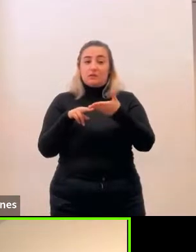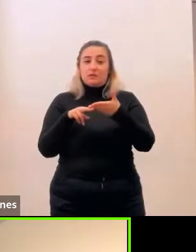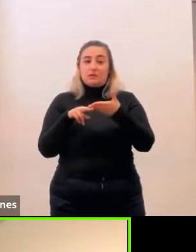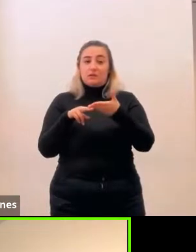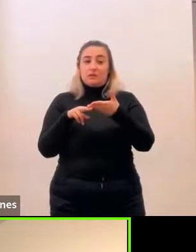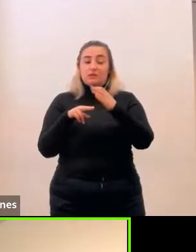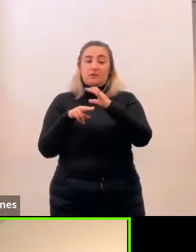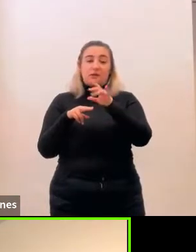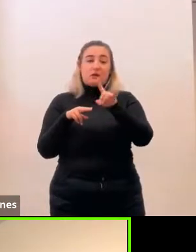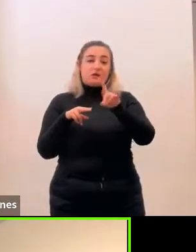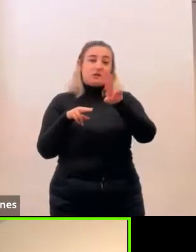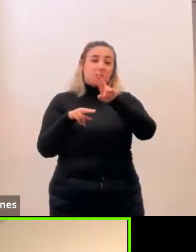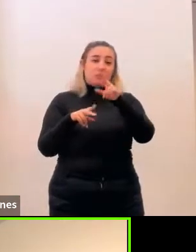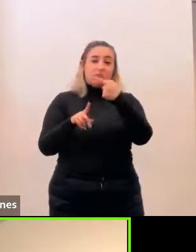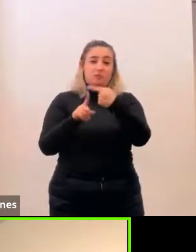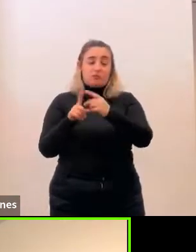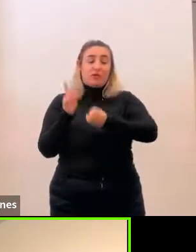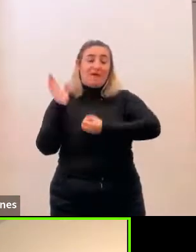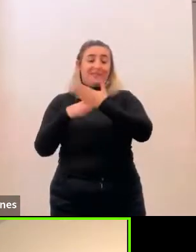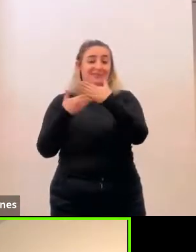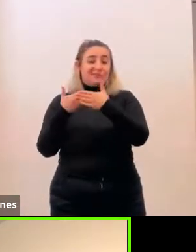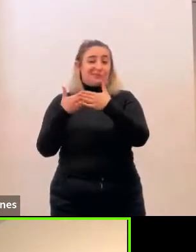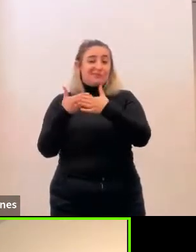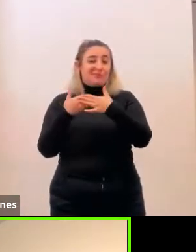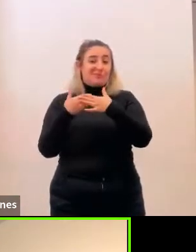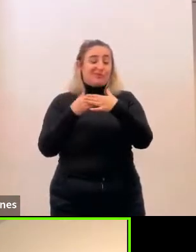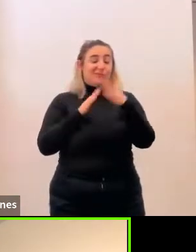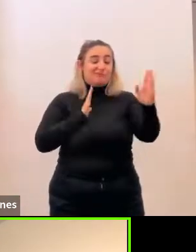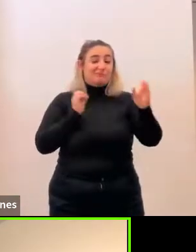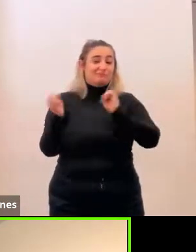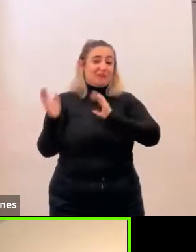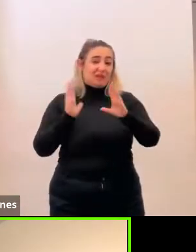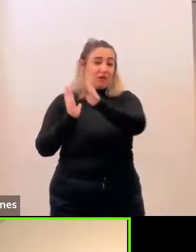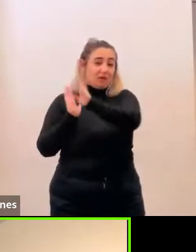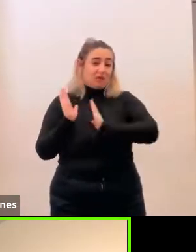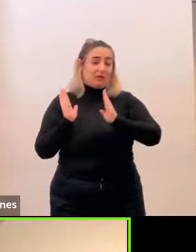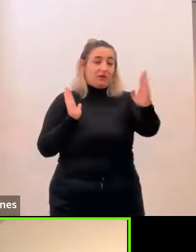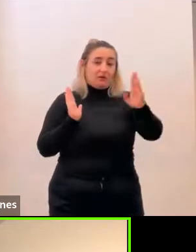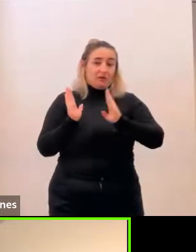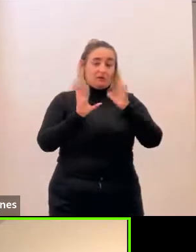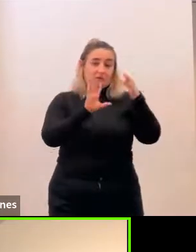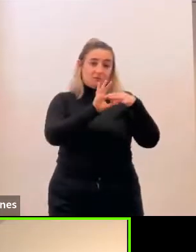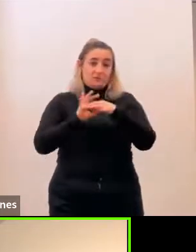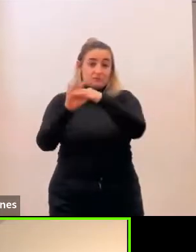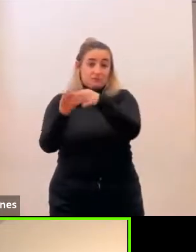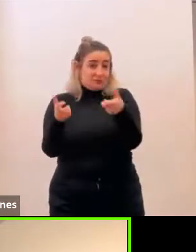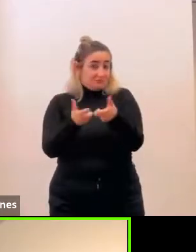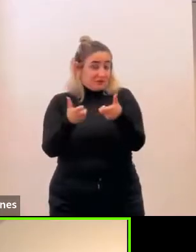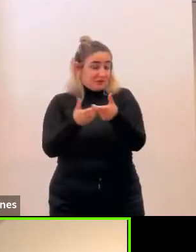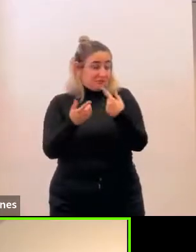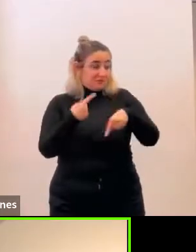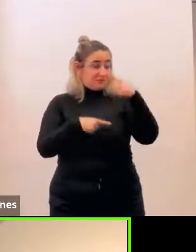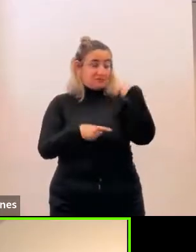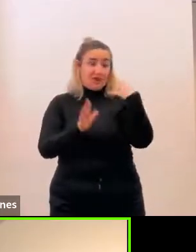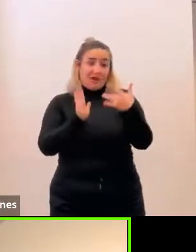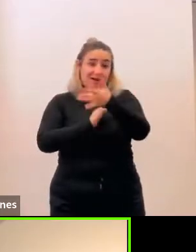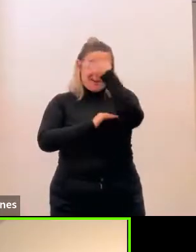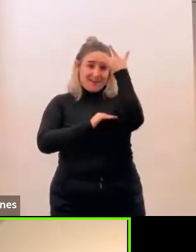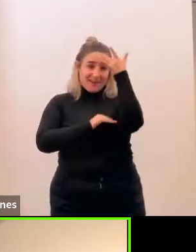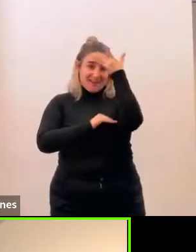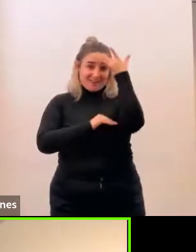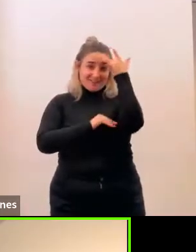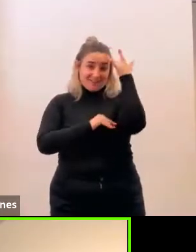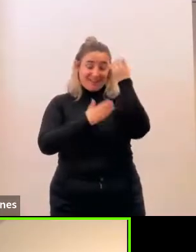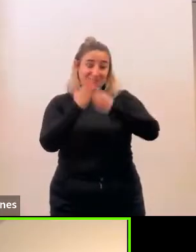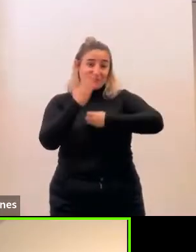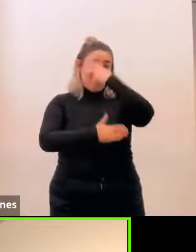du CHRU avec les artistes locaux. Et là, ça s'est traduit concrètement cet été par la création d'une fresque, par